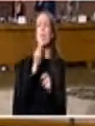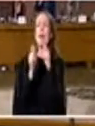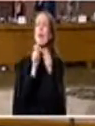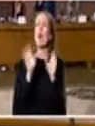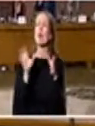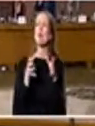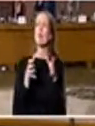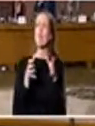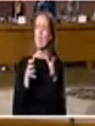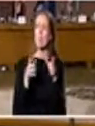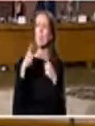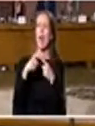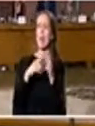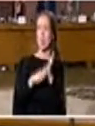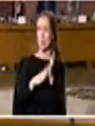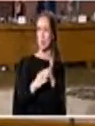Tanje Miščević.